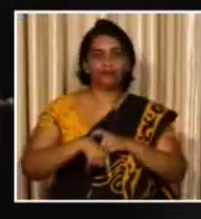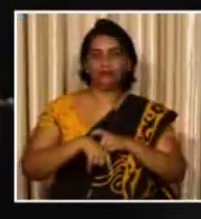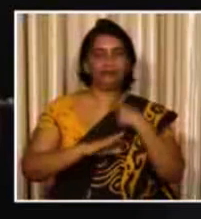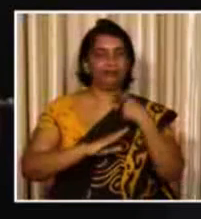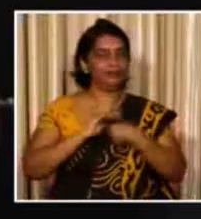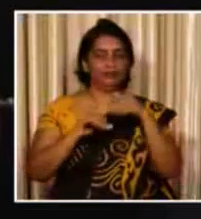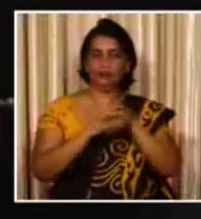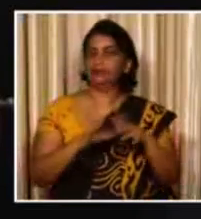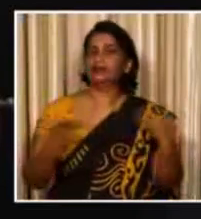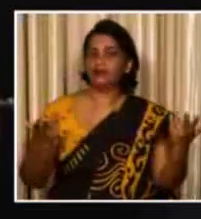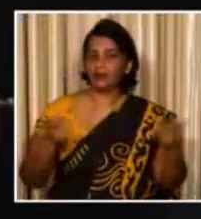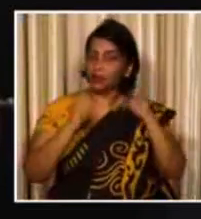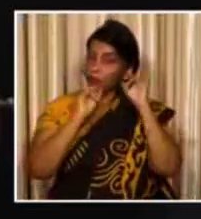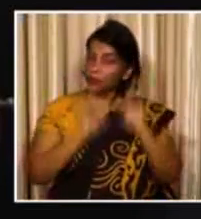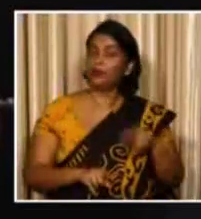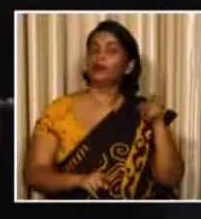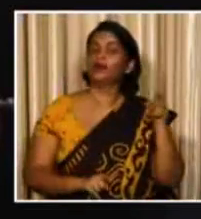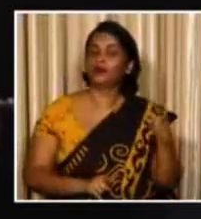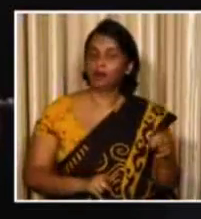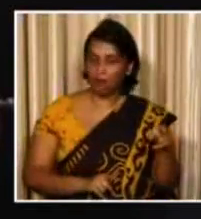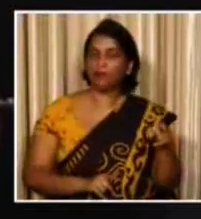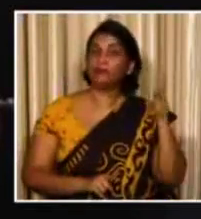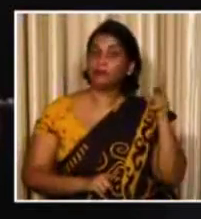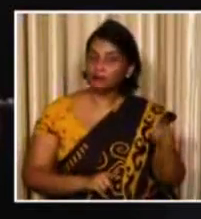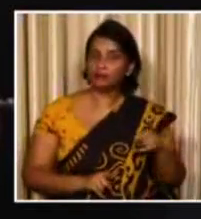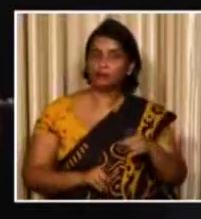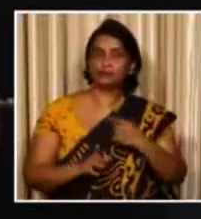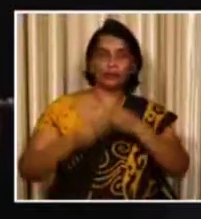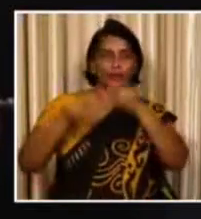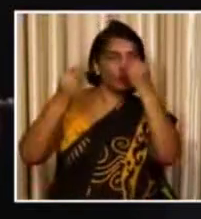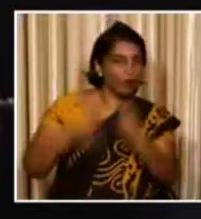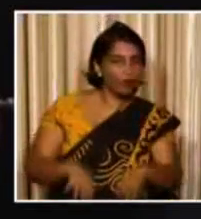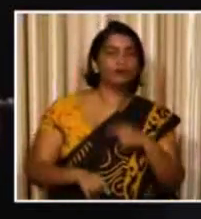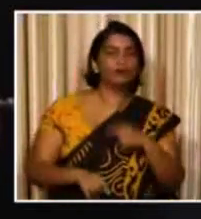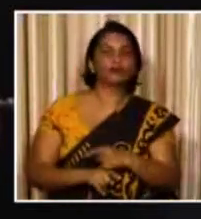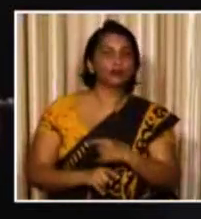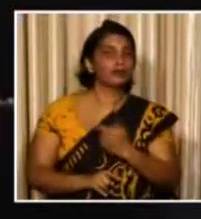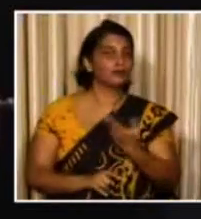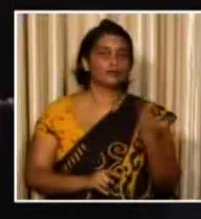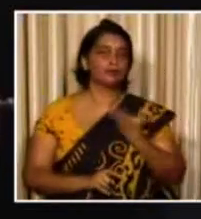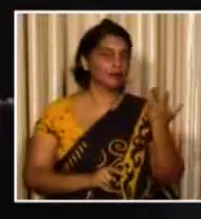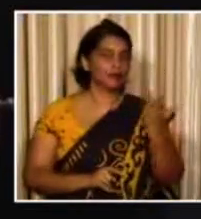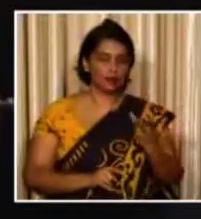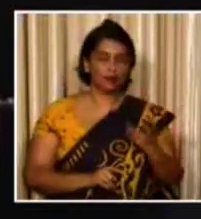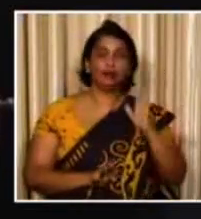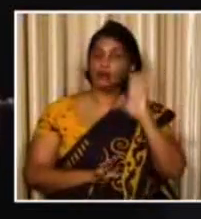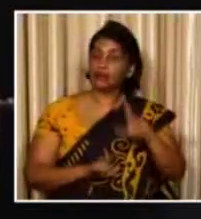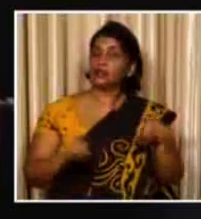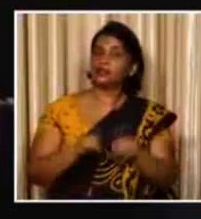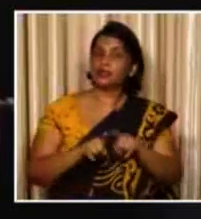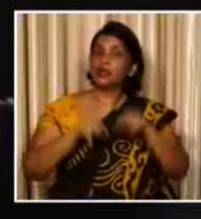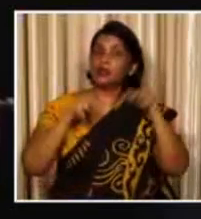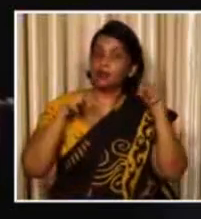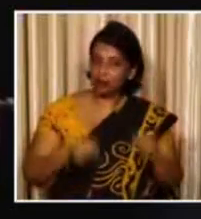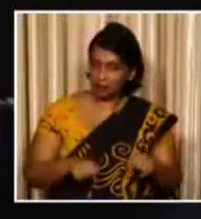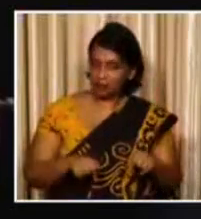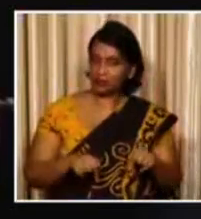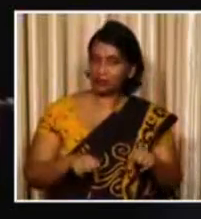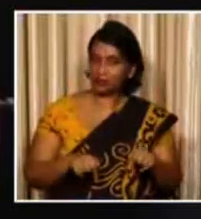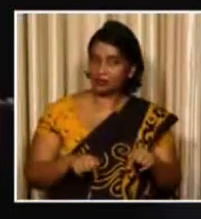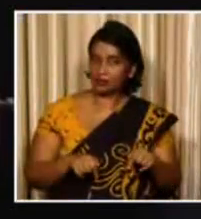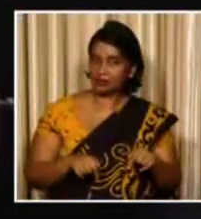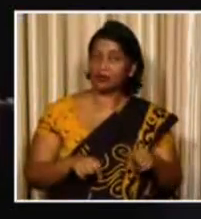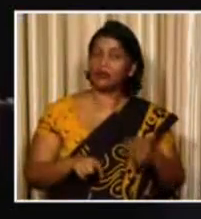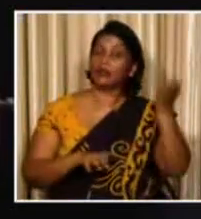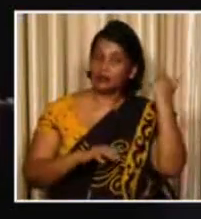රටේ හිටියේ නැහැ. ඒ නිසාම එතුමාව පරාජය කරන්න පුළුවන් උනේත් නැහැ. ඒ වගේම අදත්